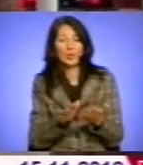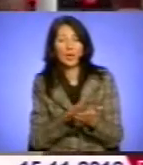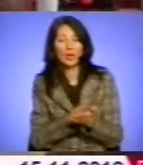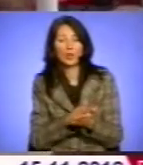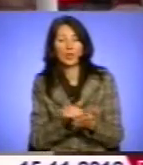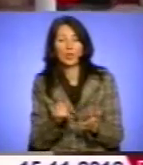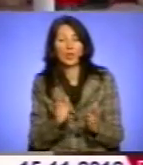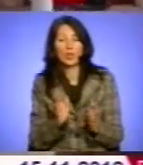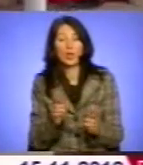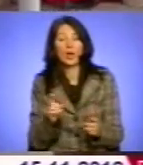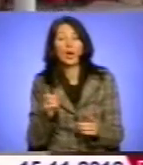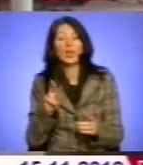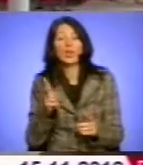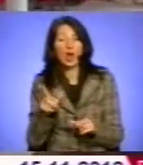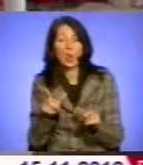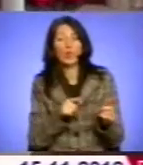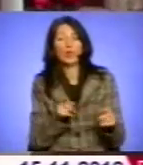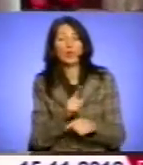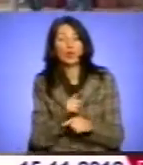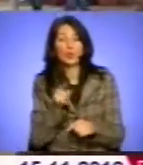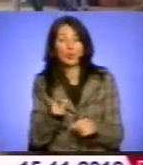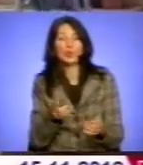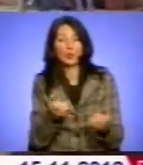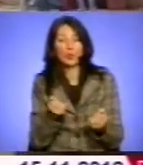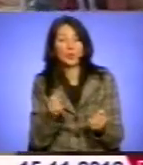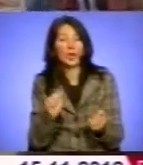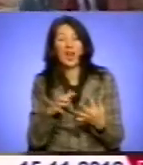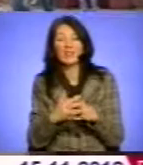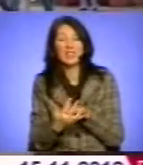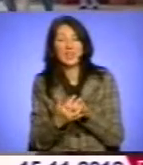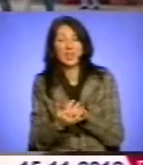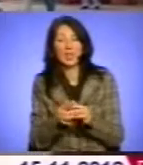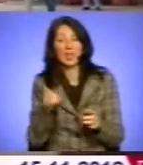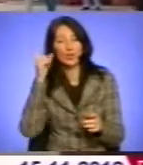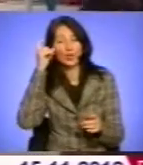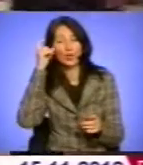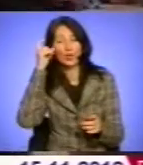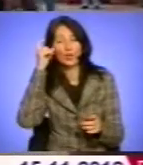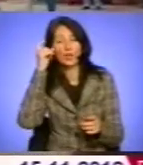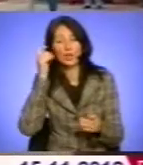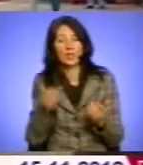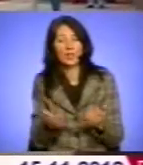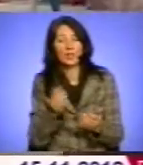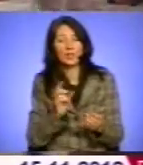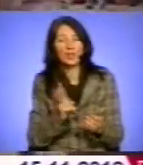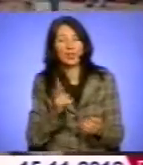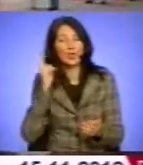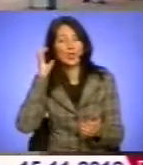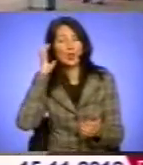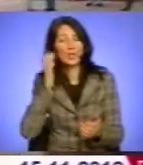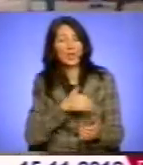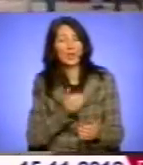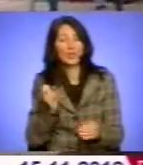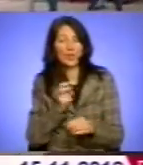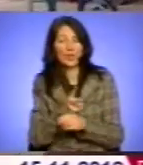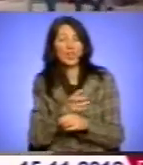Хіба бо як поїду в Тернопіль, то ту беруть. А в селі, туди в Овчуркові, навіть ніхто слухати не хоче.